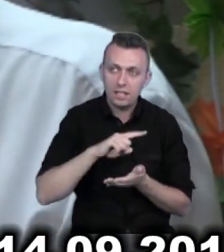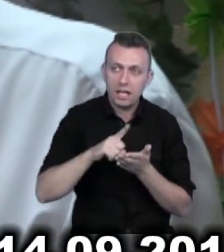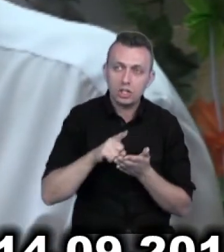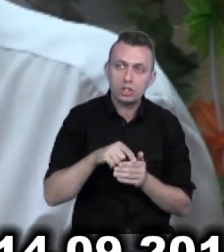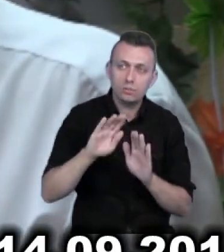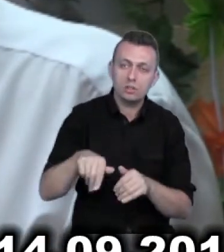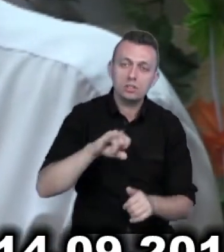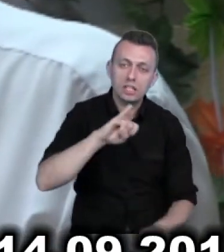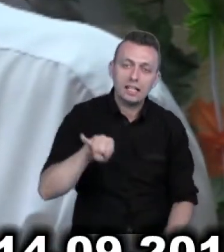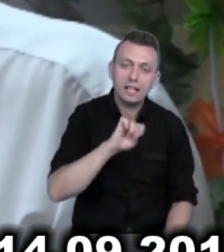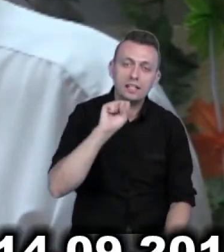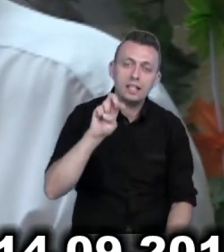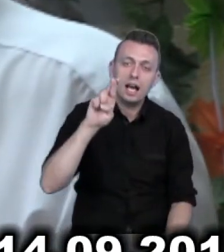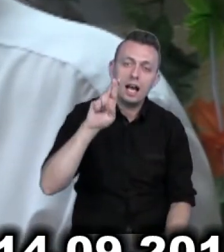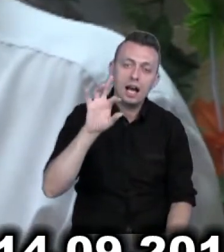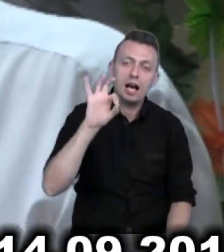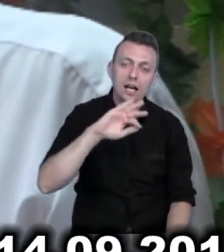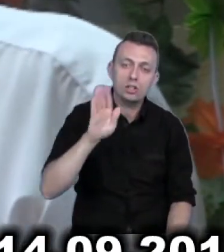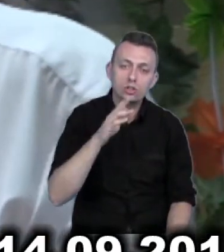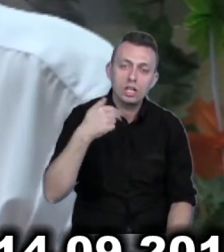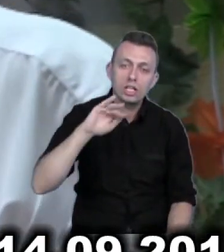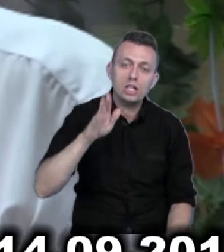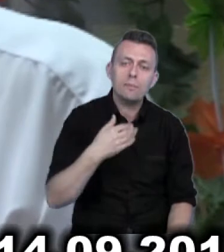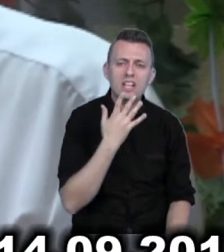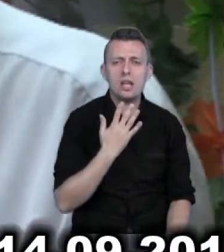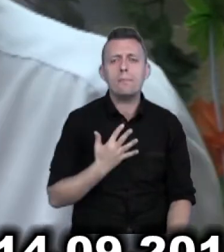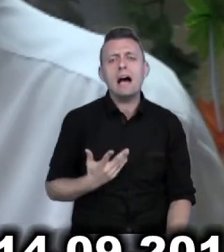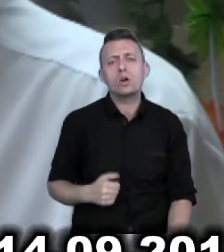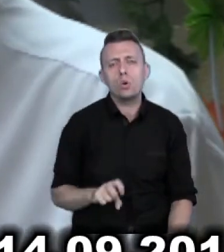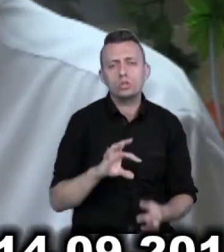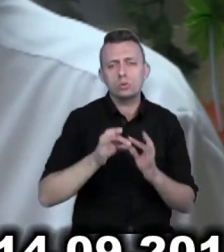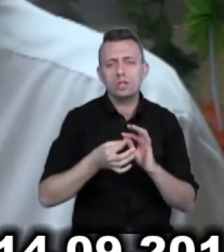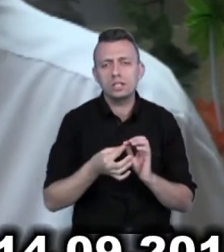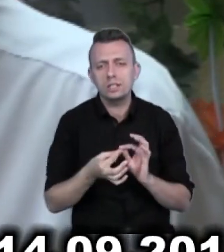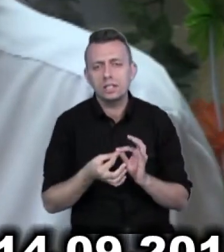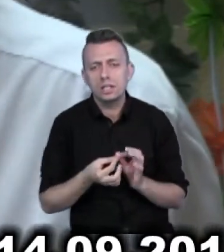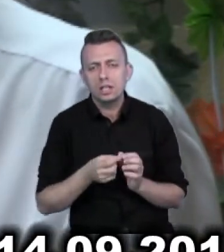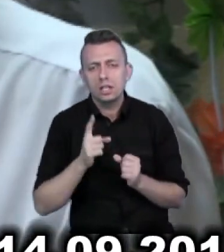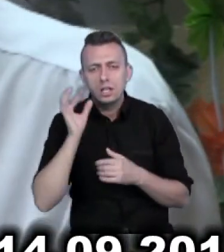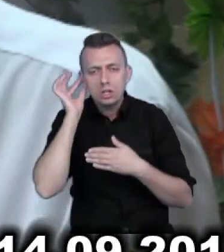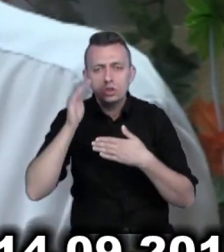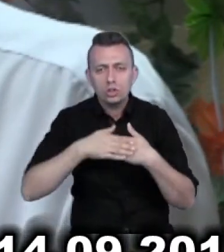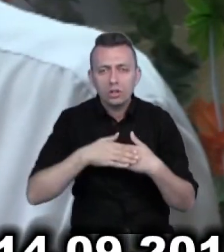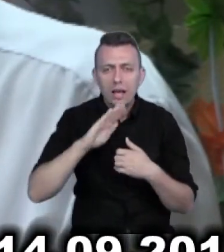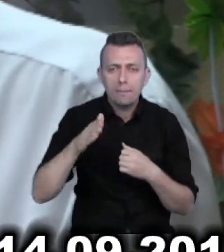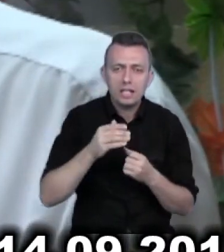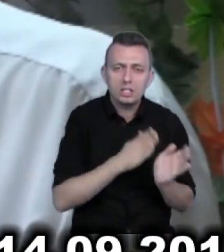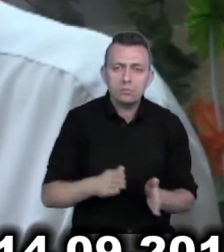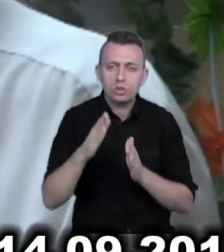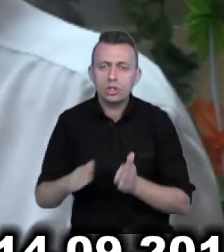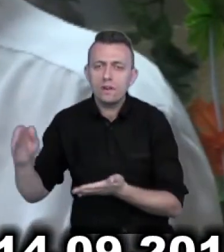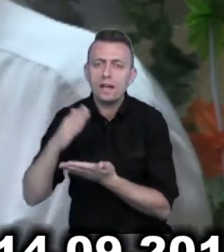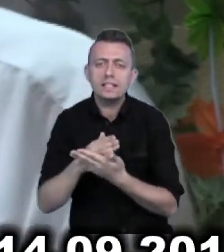jak żona będzie mu przygotowywała na obiad same warzywka. Nie będzie mu robiła schabowej.